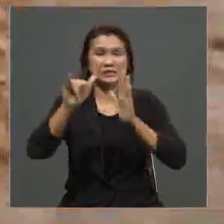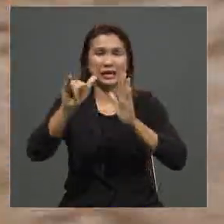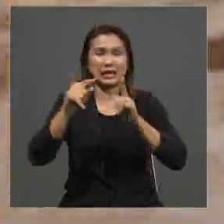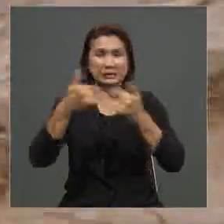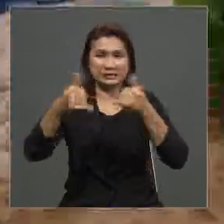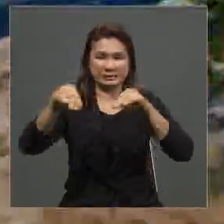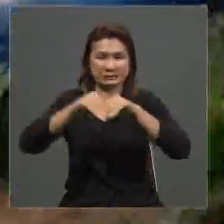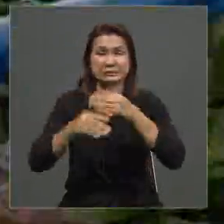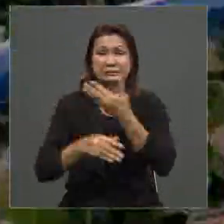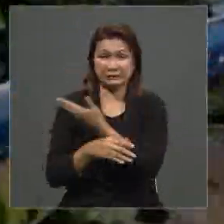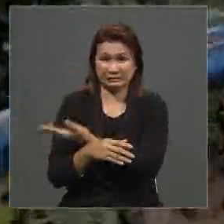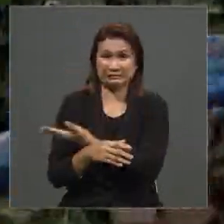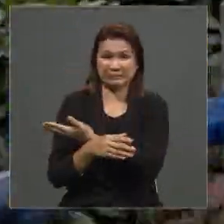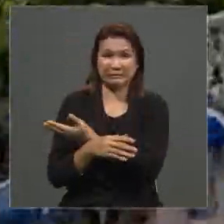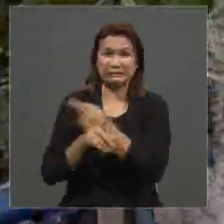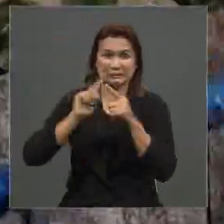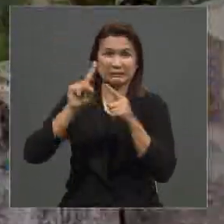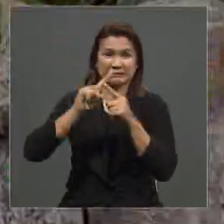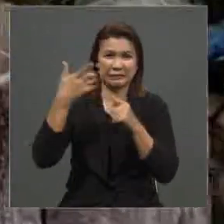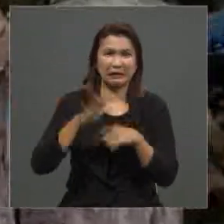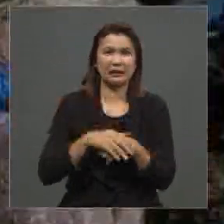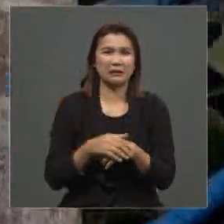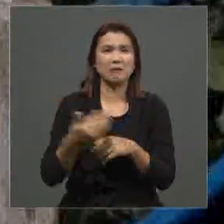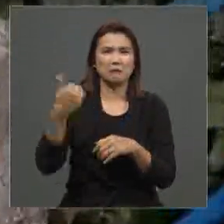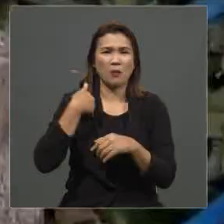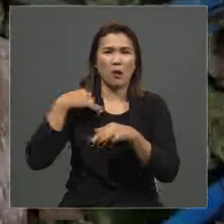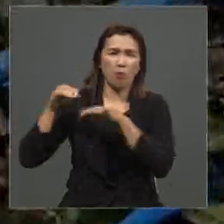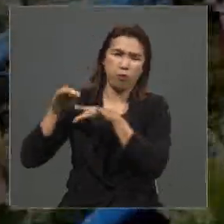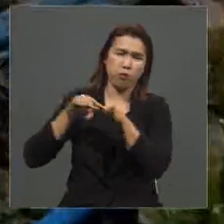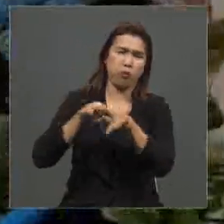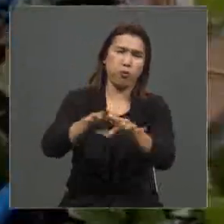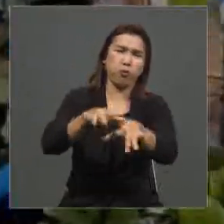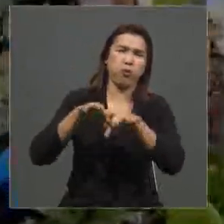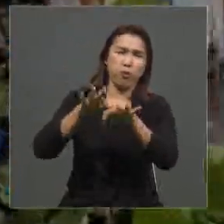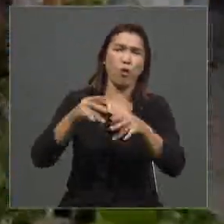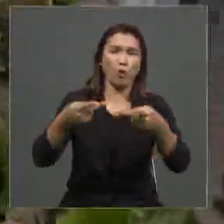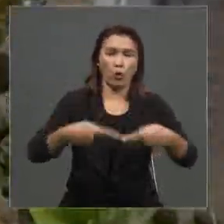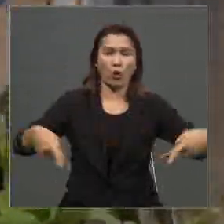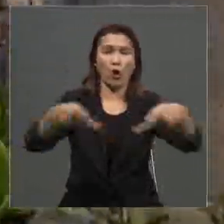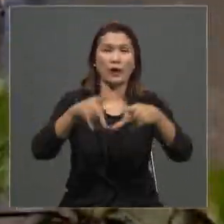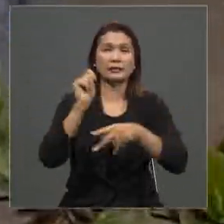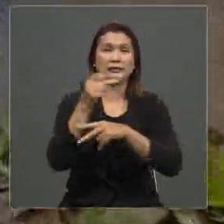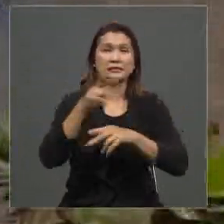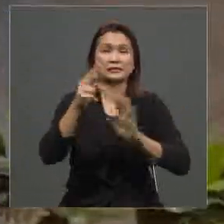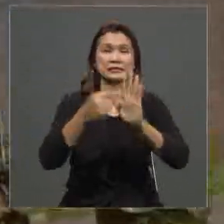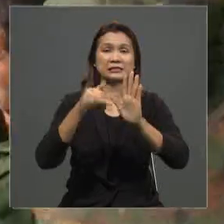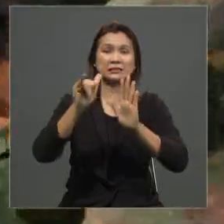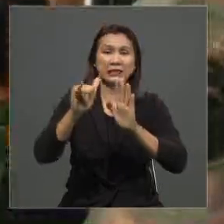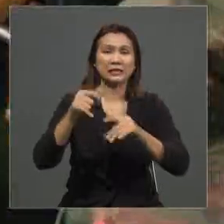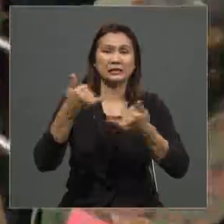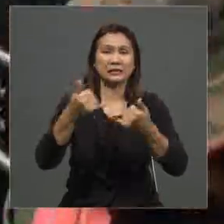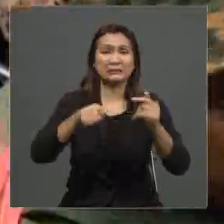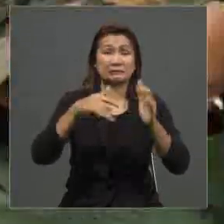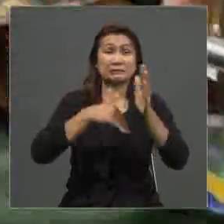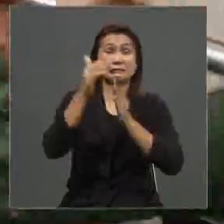แดนแม่แม่สายแห่งที่ 1แล้วนะคะบางส่วนเนี่ยหลายทักษเข้าท่วมชุมชนเกาะทรายอ่ะชุมชนเกาะทรายก็จะเป็นพื้นที่เขาบอกว่าเป็นพื้นที่